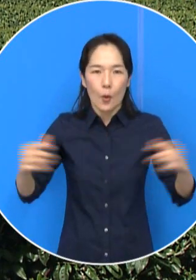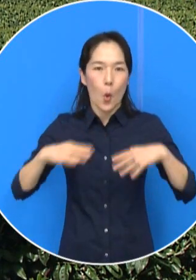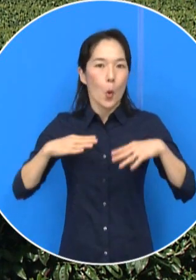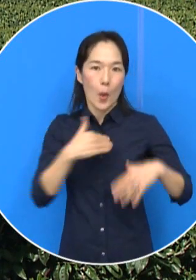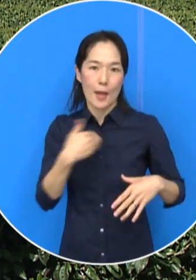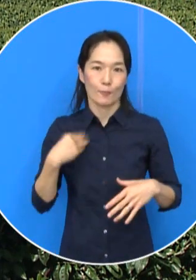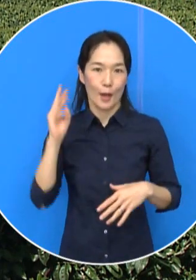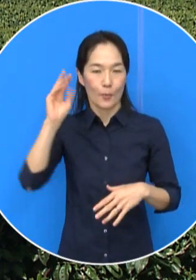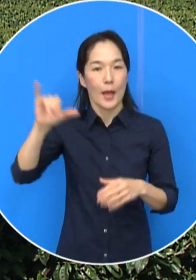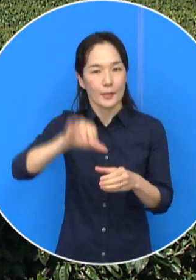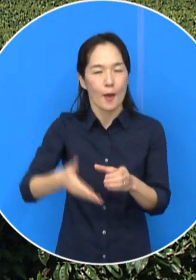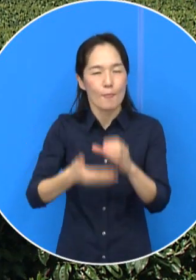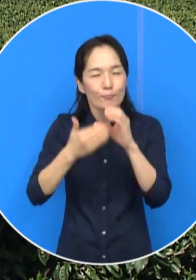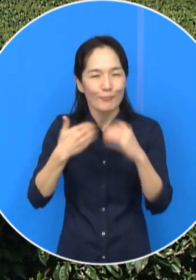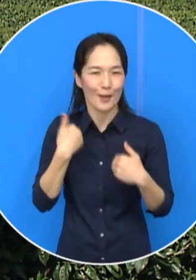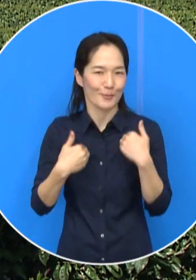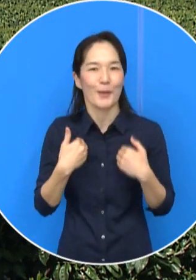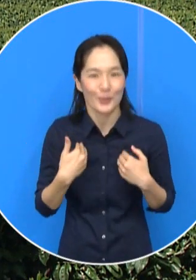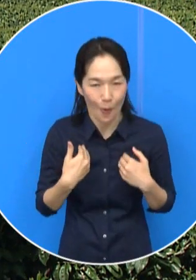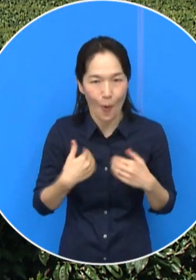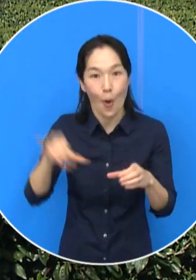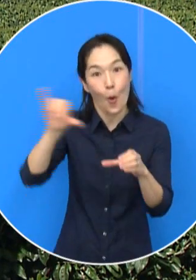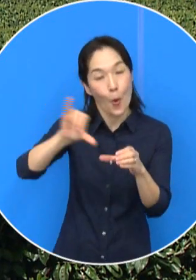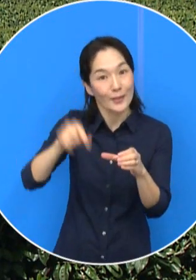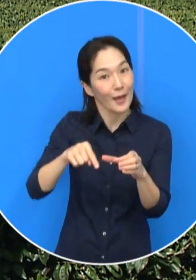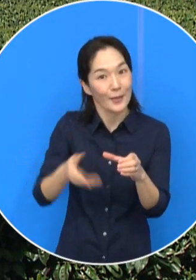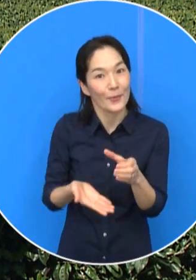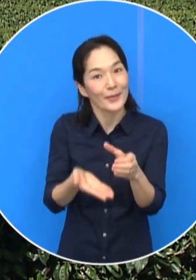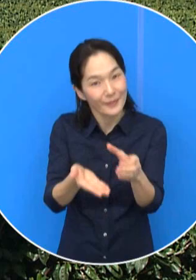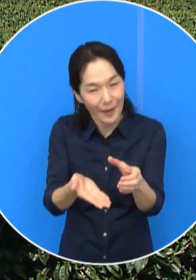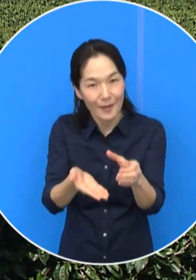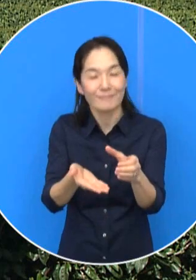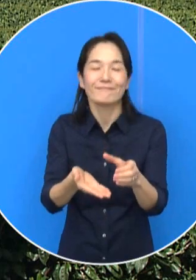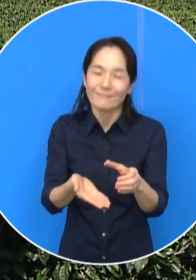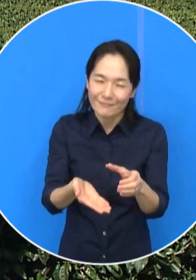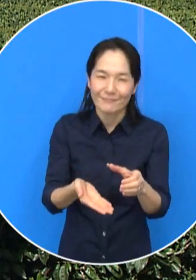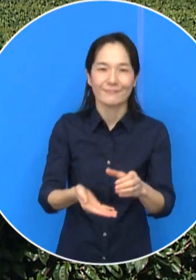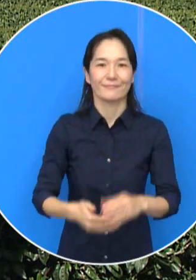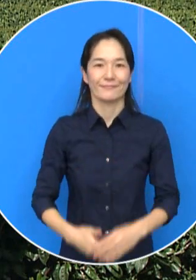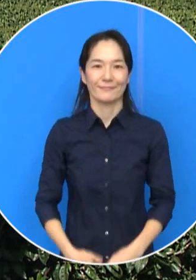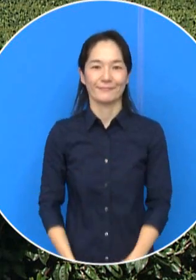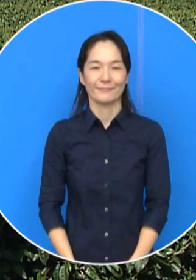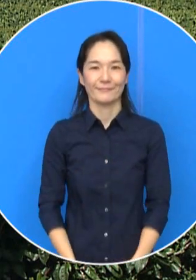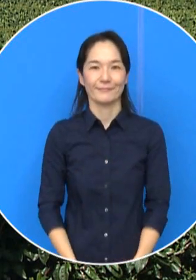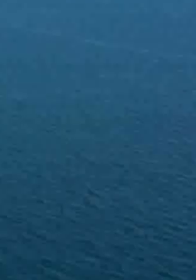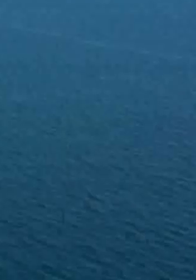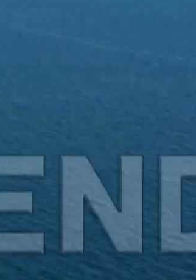児島茶、前向きに楽しみましょう。 体験いかがですか。どうぞ。